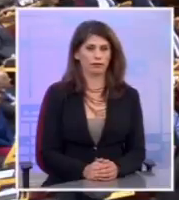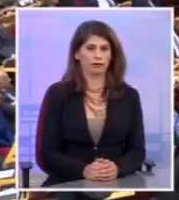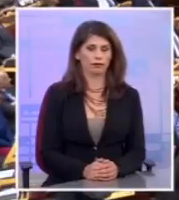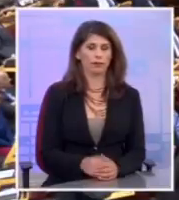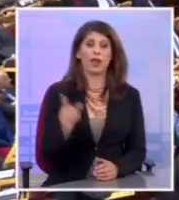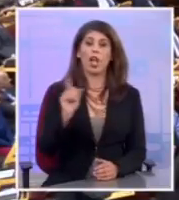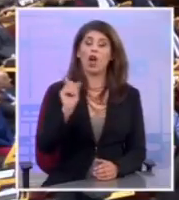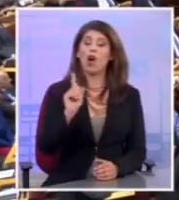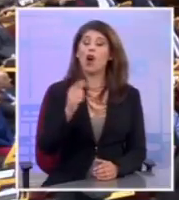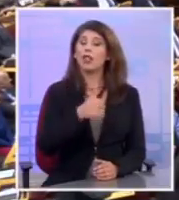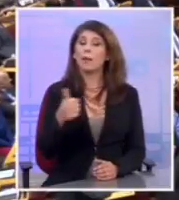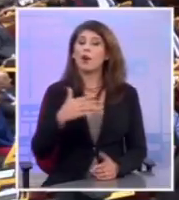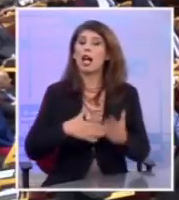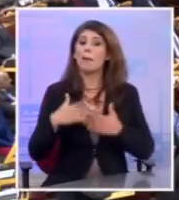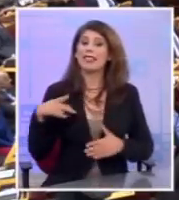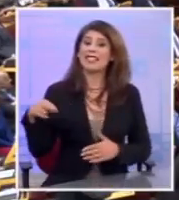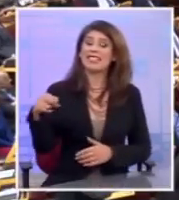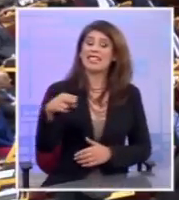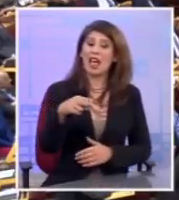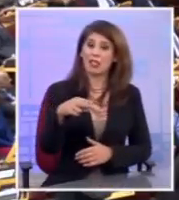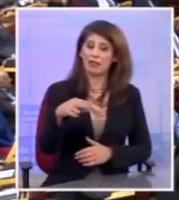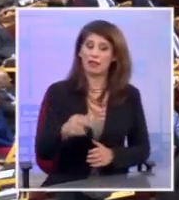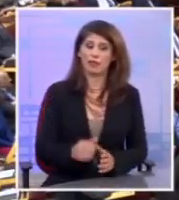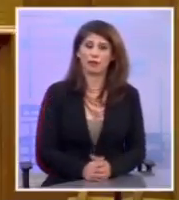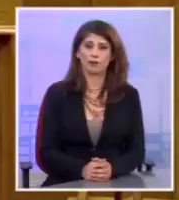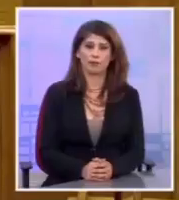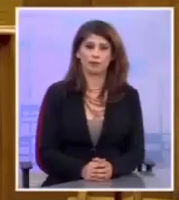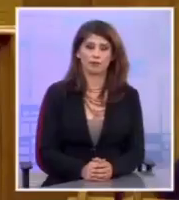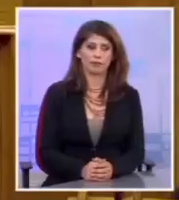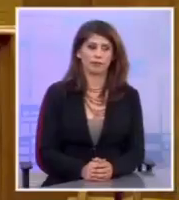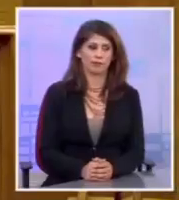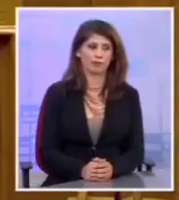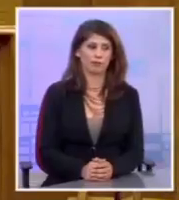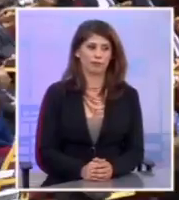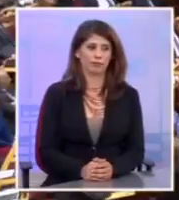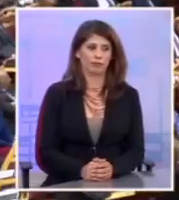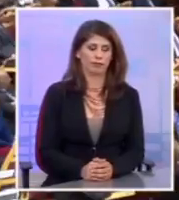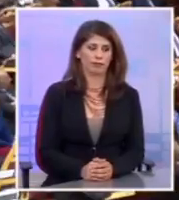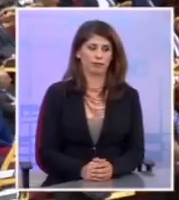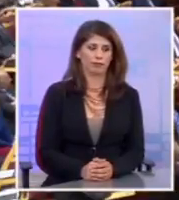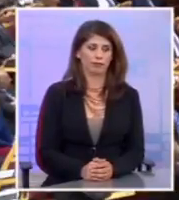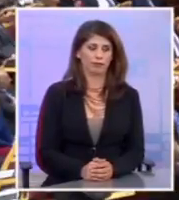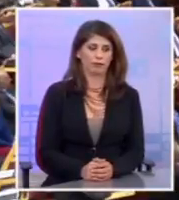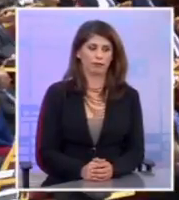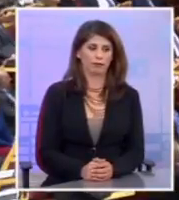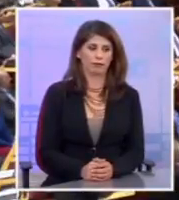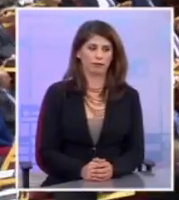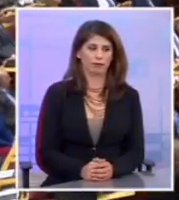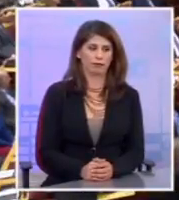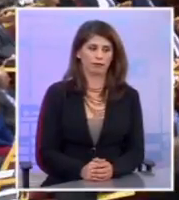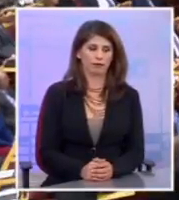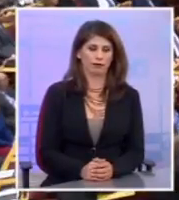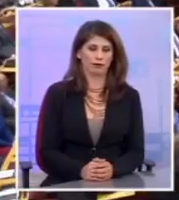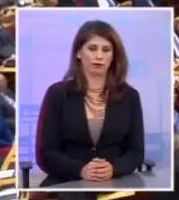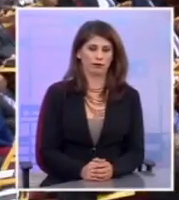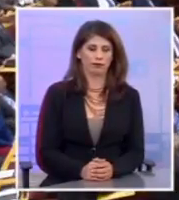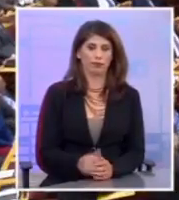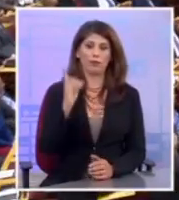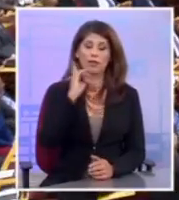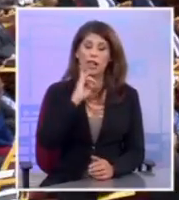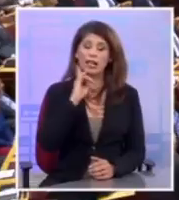αγαπητοί συνάδελφοι και συνάδελφοι. Κυρία Βούλτεψη, σας παρακαλώ. Τα περιμένω.